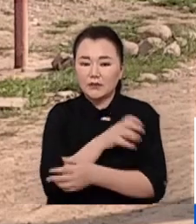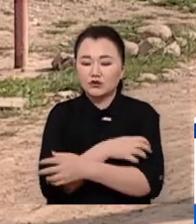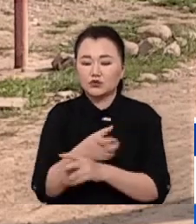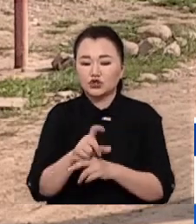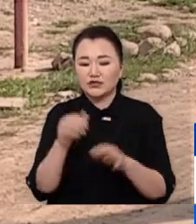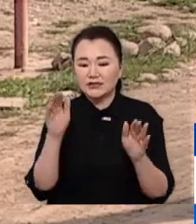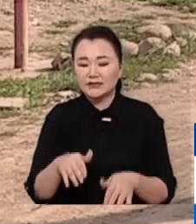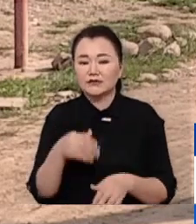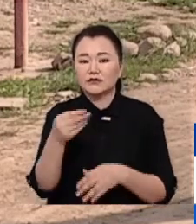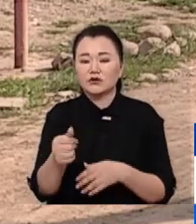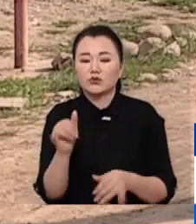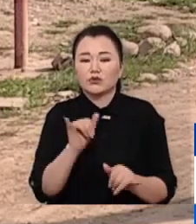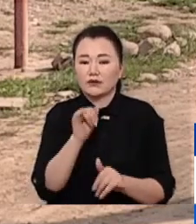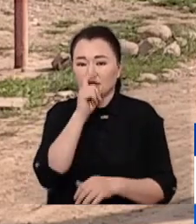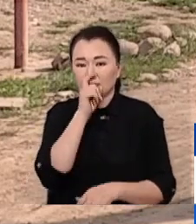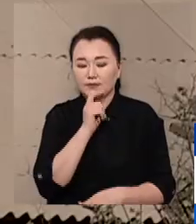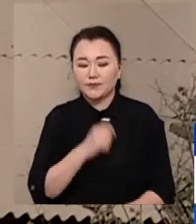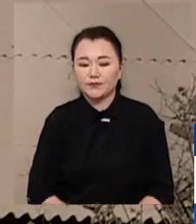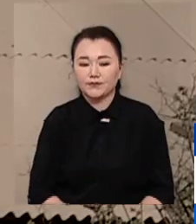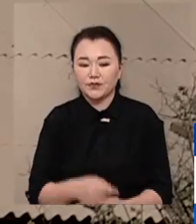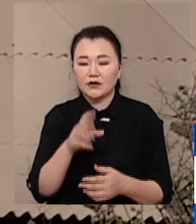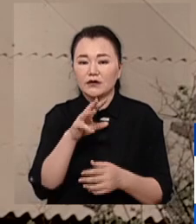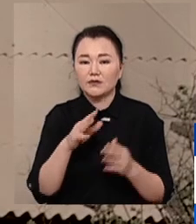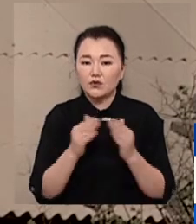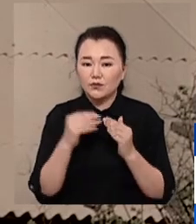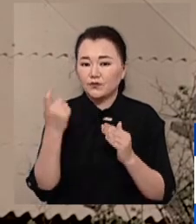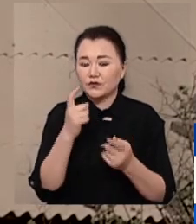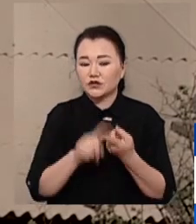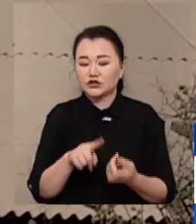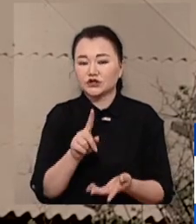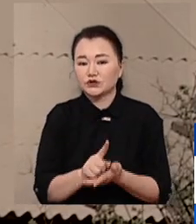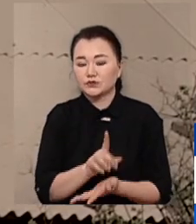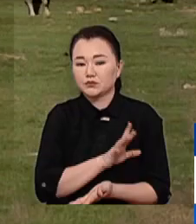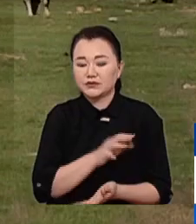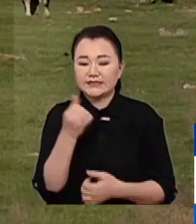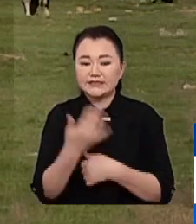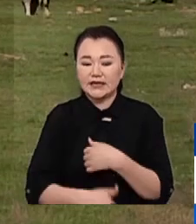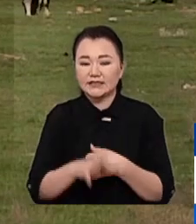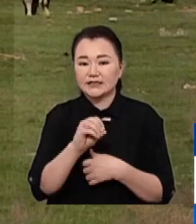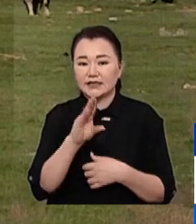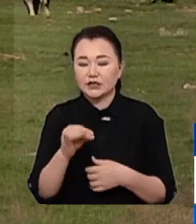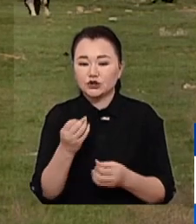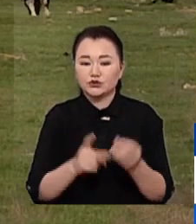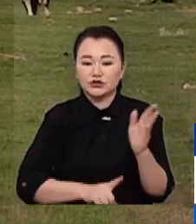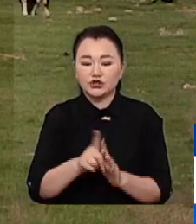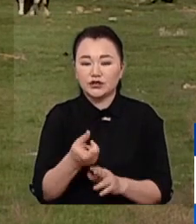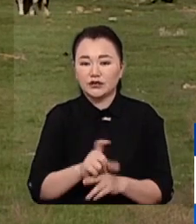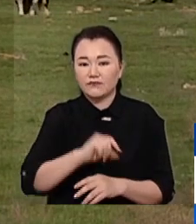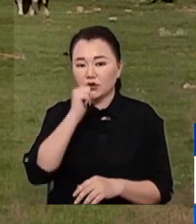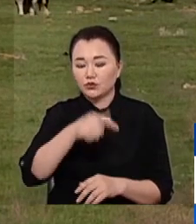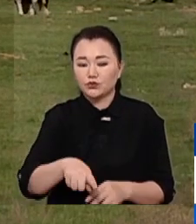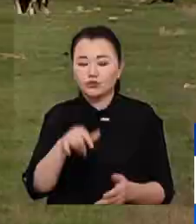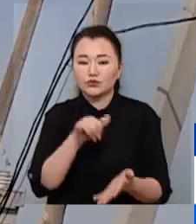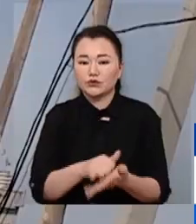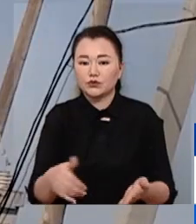За что мы платим деньги, непонятно. Массив должны были подключить к центральной электросети еще в начале этого года. Тут